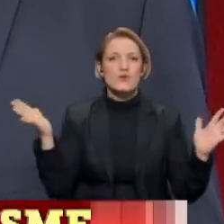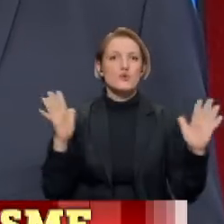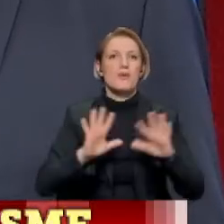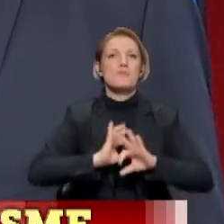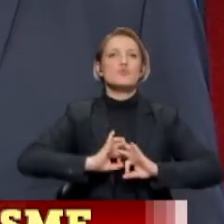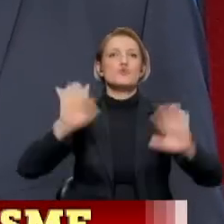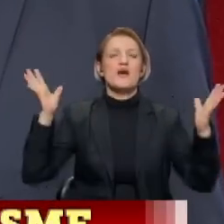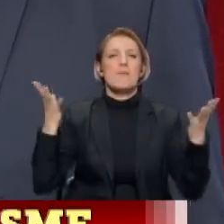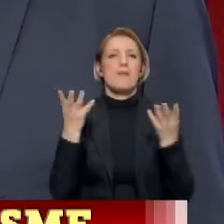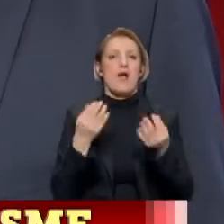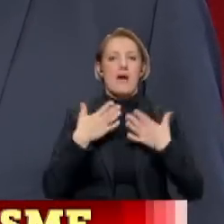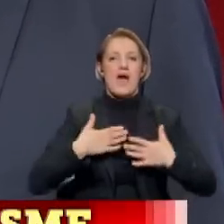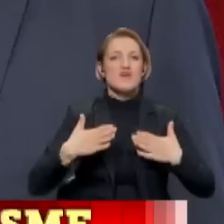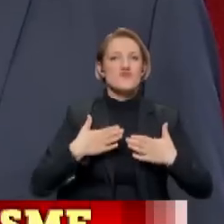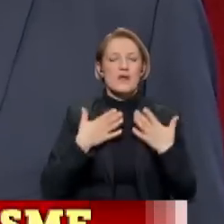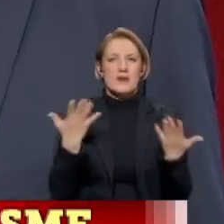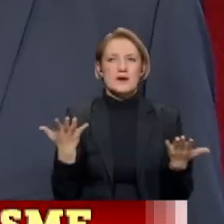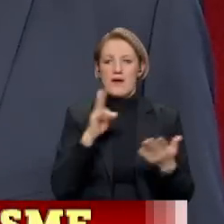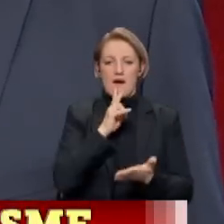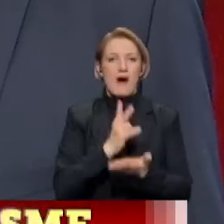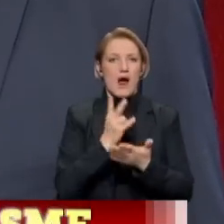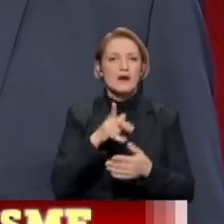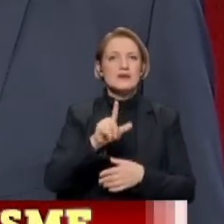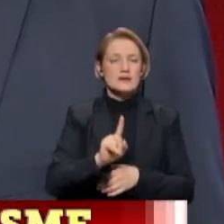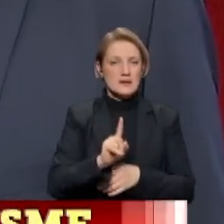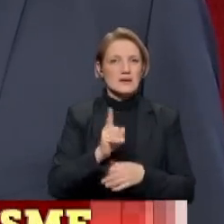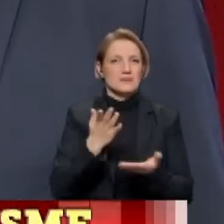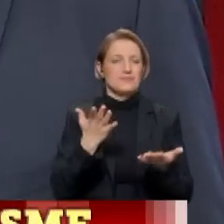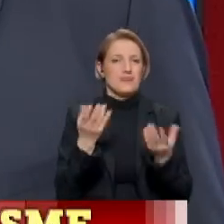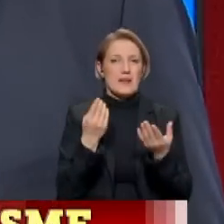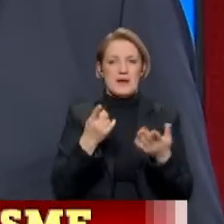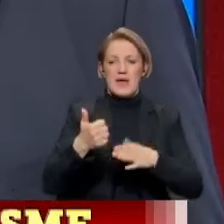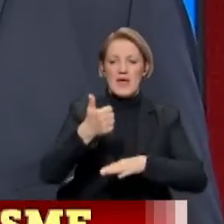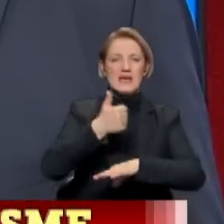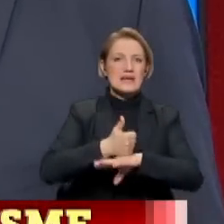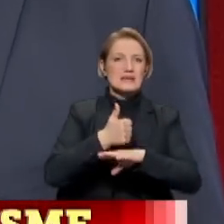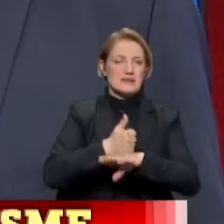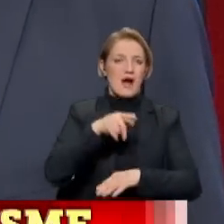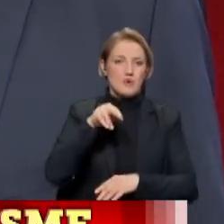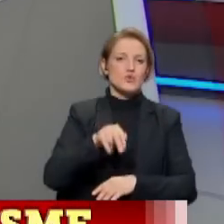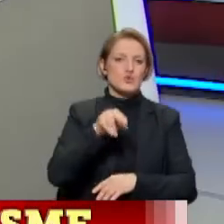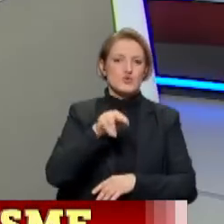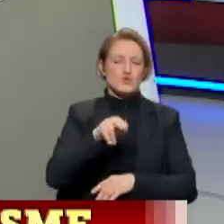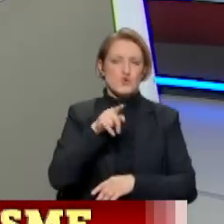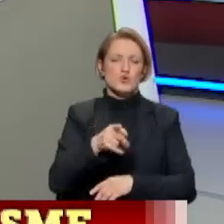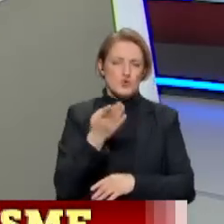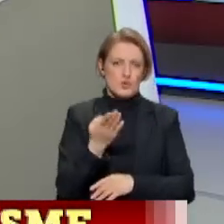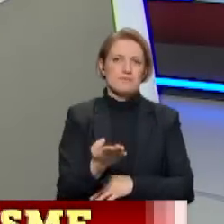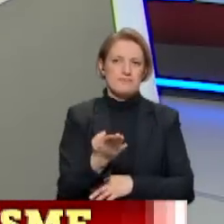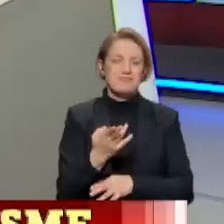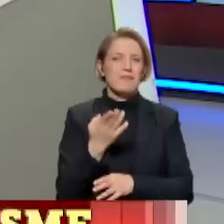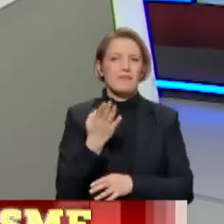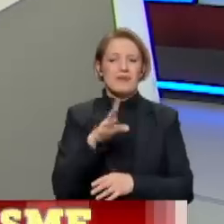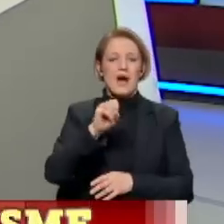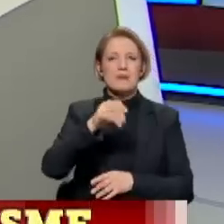kalabalık, o heyecanlı kalabalık, o dinamik ve kararlı kalabalık bir iktidar yürüyüşünün bana göre işaretiydi. Ama aynı zamanda